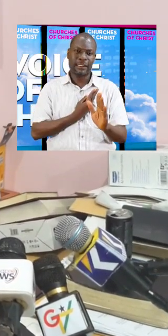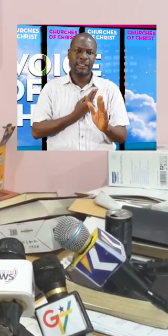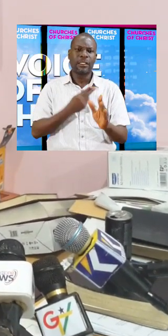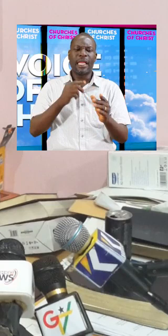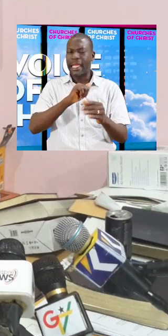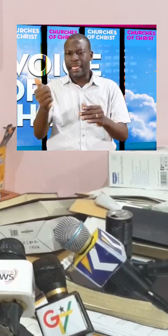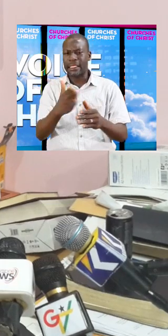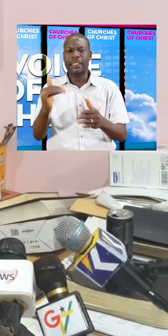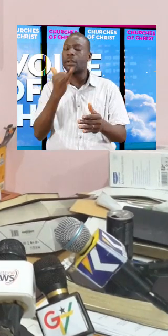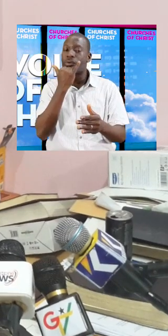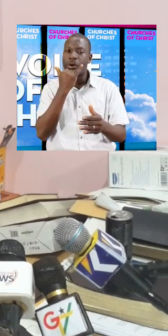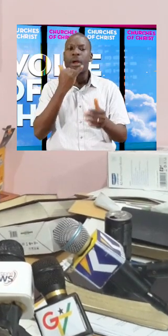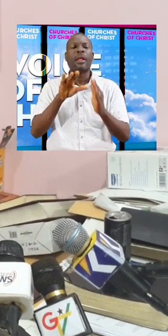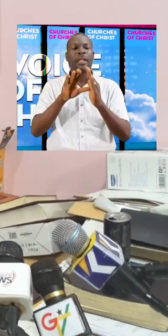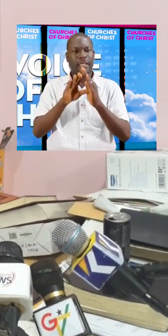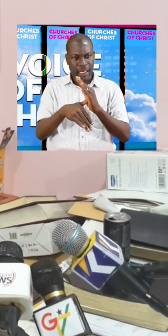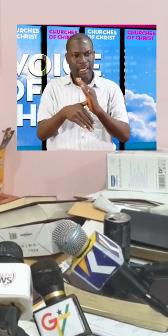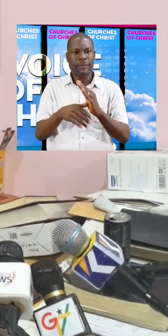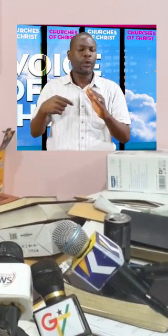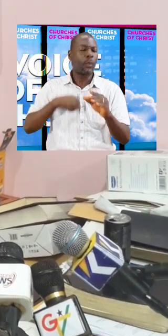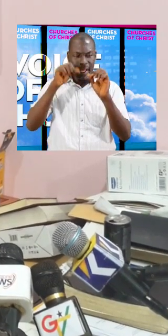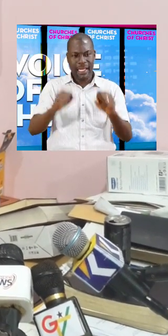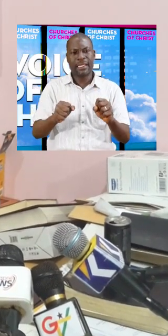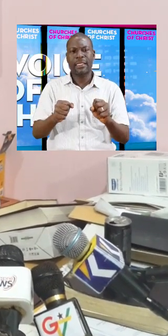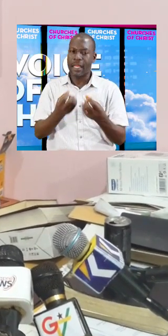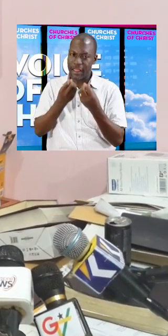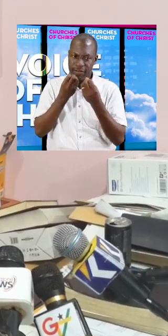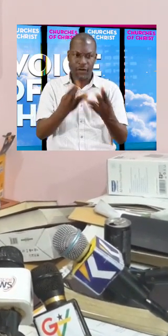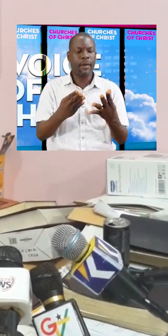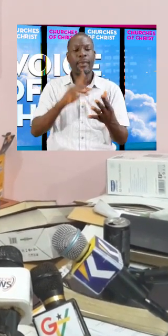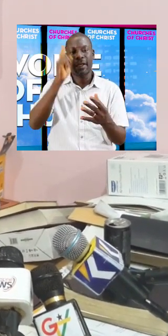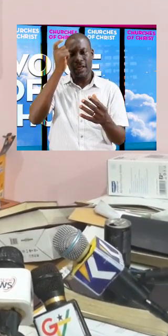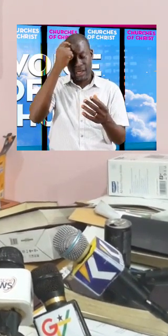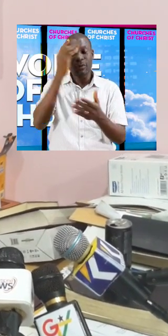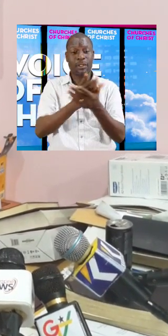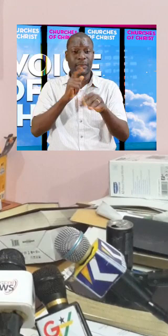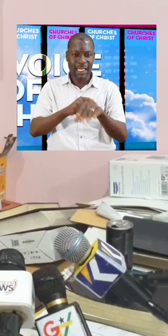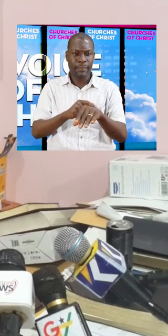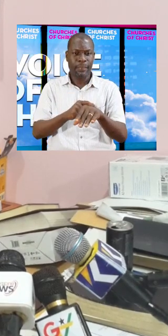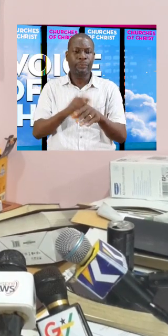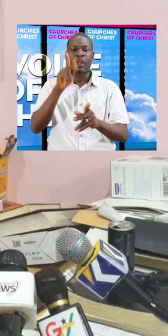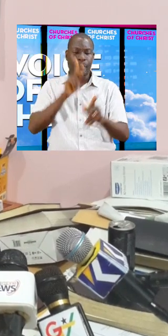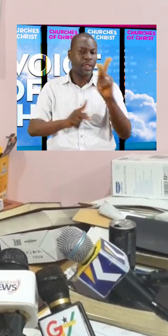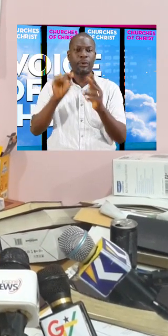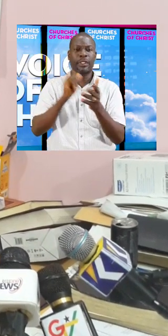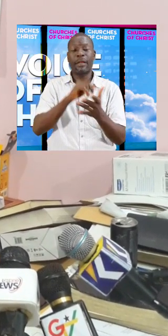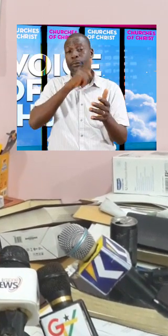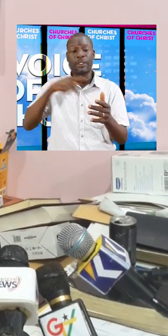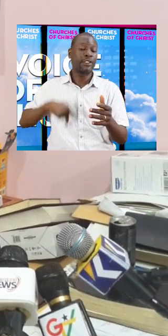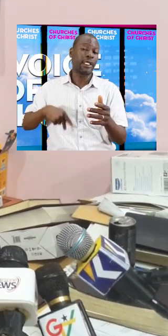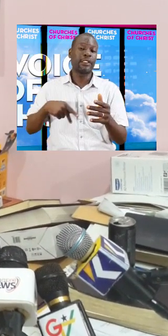se niema bi nkoyie e wo aban no mu nsoso a ye wo ho kwan se ye ka eto bre bia omo a obye politicians